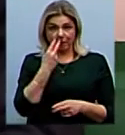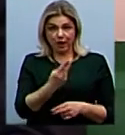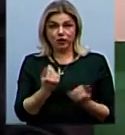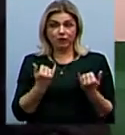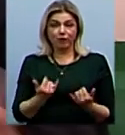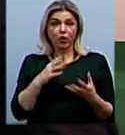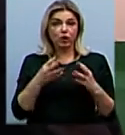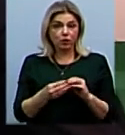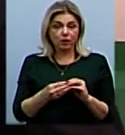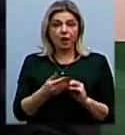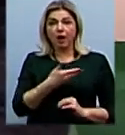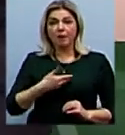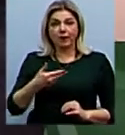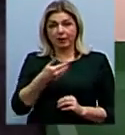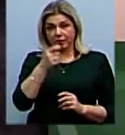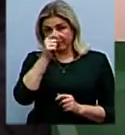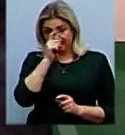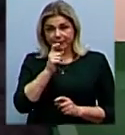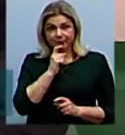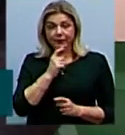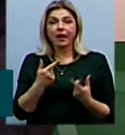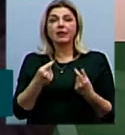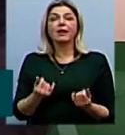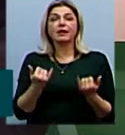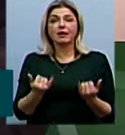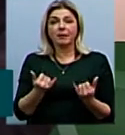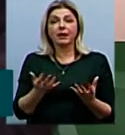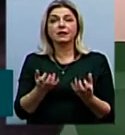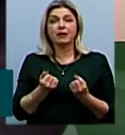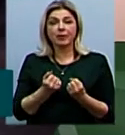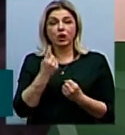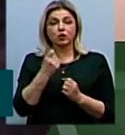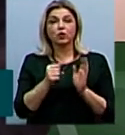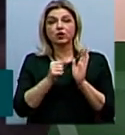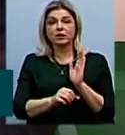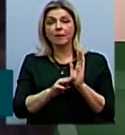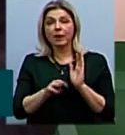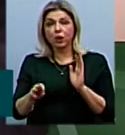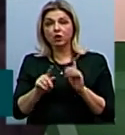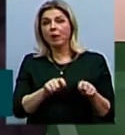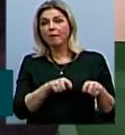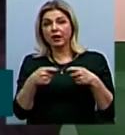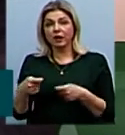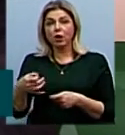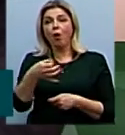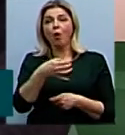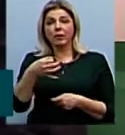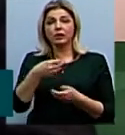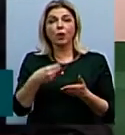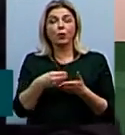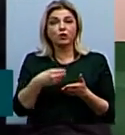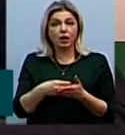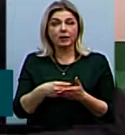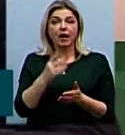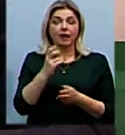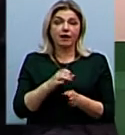результат, тому що вони не можуть зрозуміти, де тепер забрати 160 мільйонів, щоб віддати їх в обласний бюджет на виконання обласних програм.